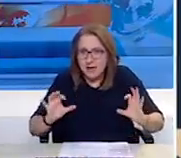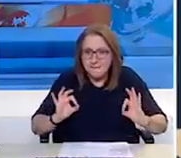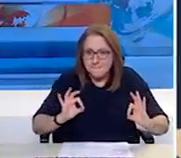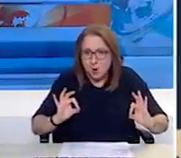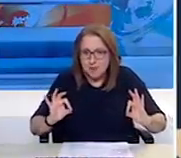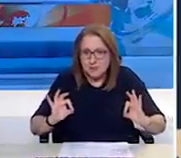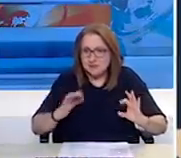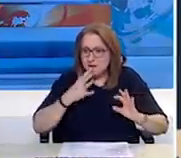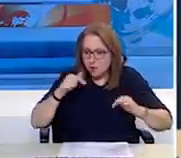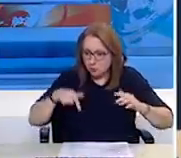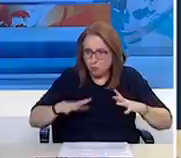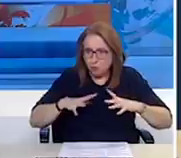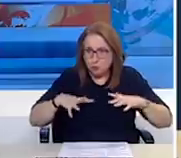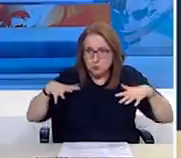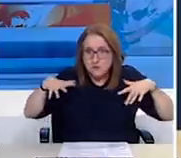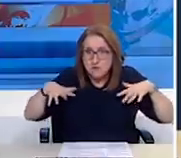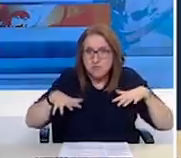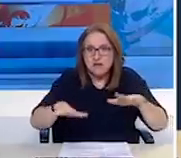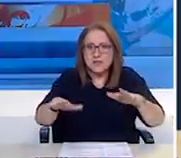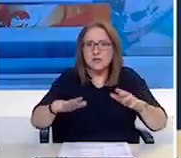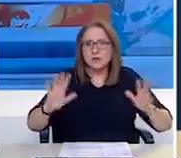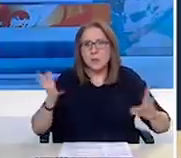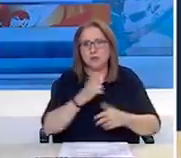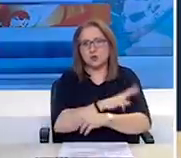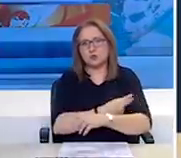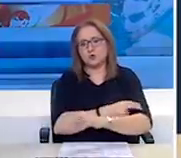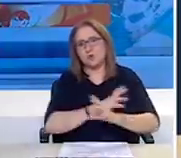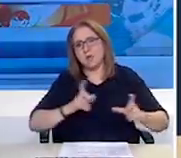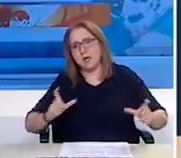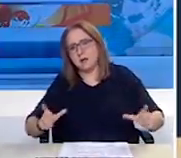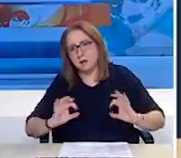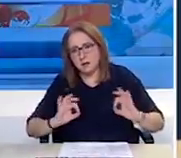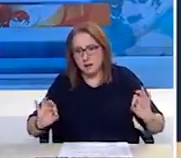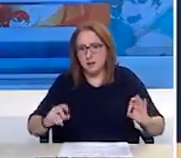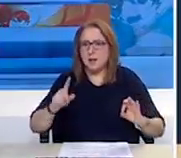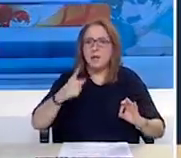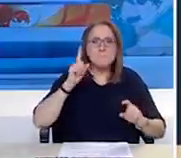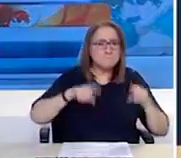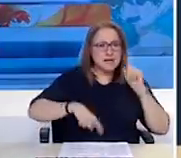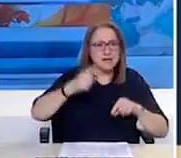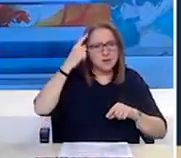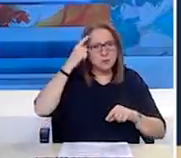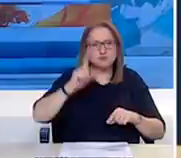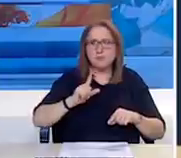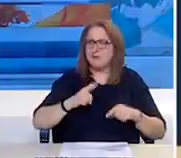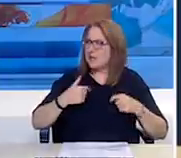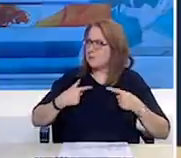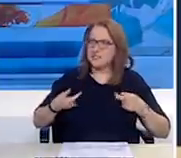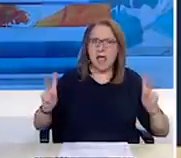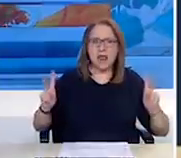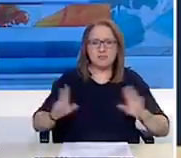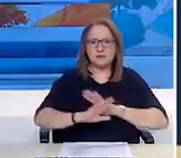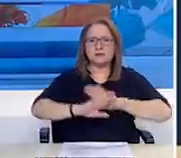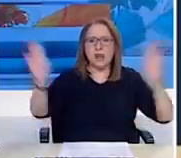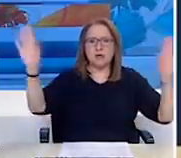και προσπαθώ να είμαι ξεκάθαρος, ώστε να μην πιστεύουν κάποιοι ότι από τη Δευτέρα τελειώσαμε τον κορονοϊό. Η κατάσταση παραμένει κρίσιμη και